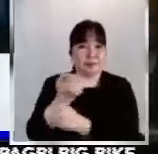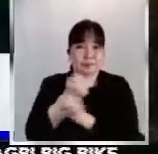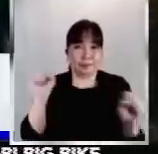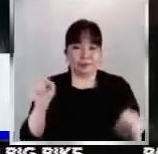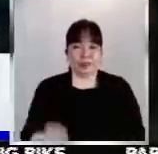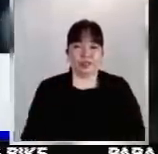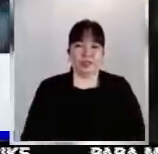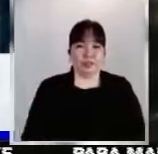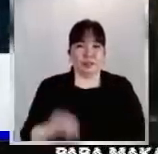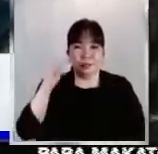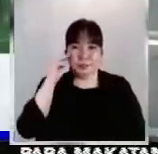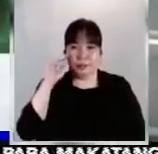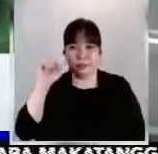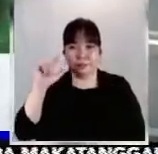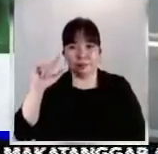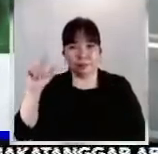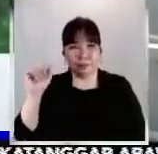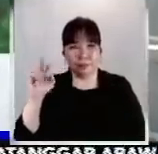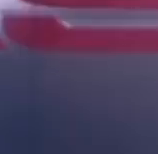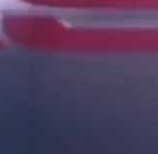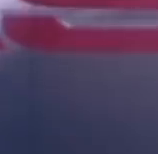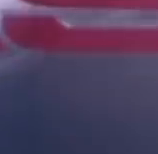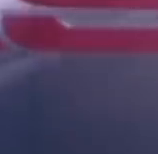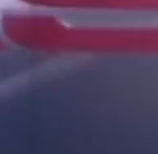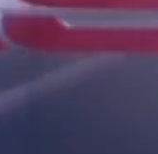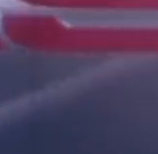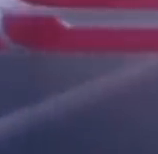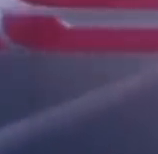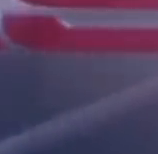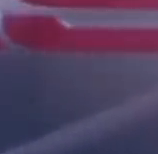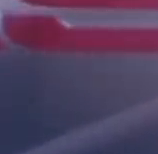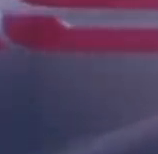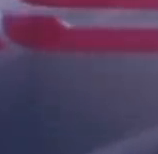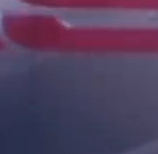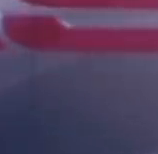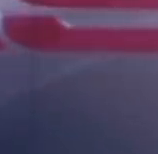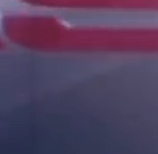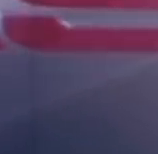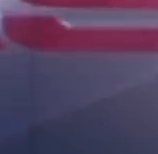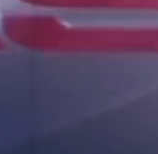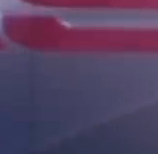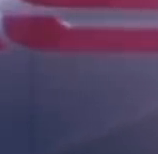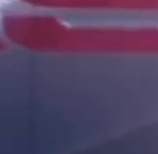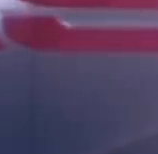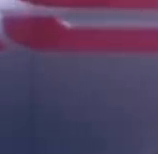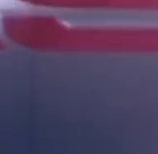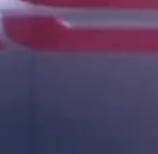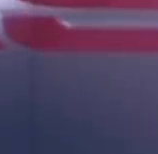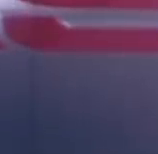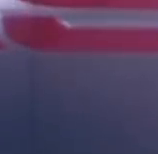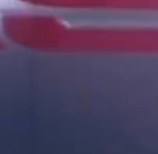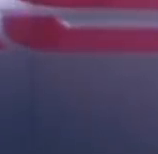Mark Salazar, Nakatutok 24 Oras. Walang kawala sa pulisya ang mga di sumusunod sa mga health protocol